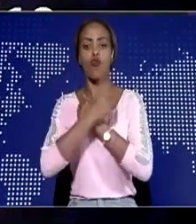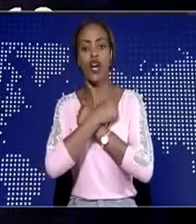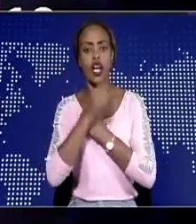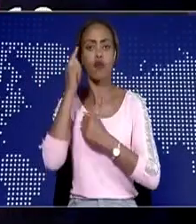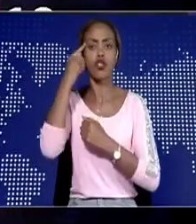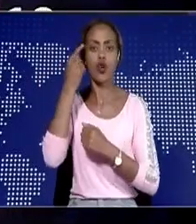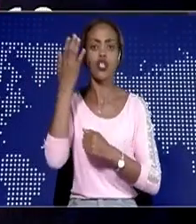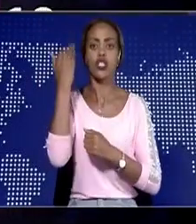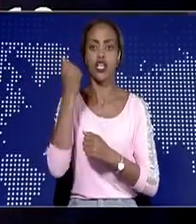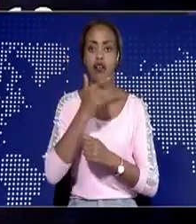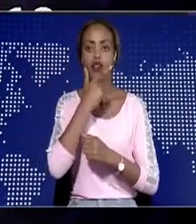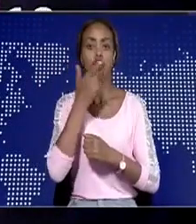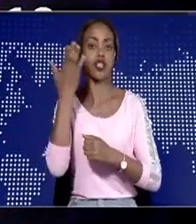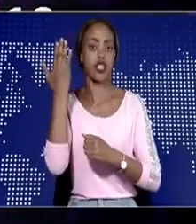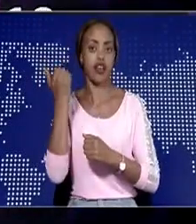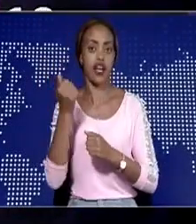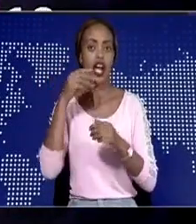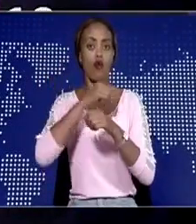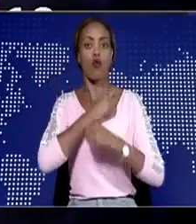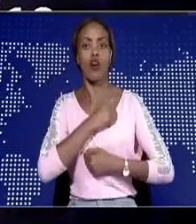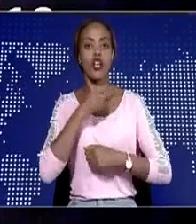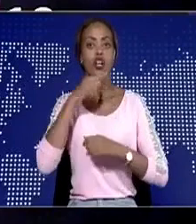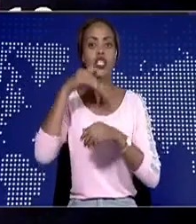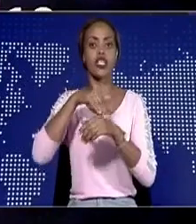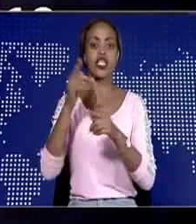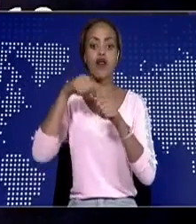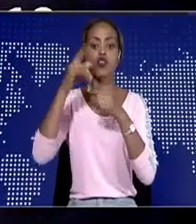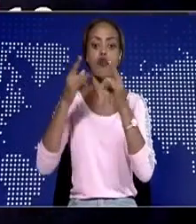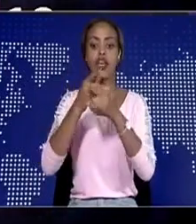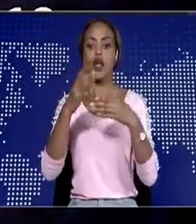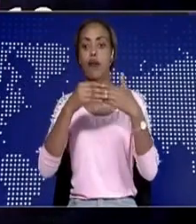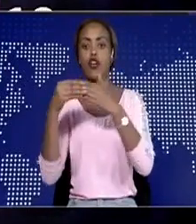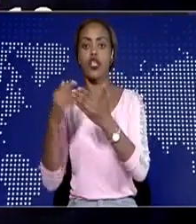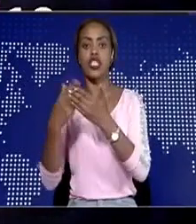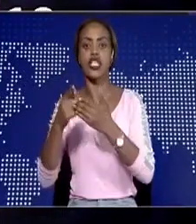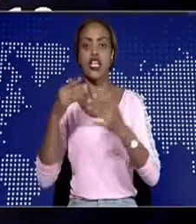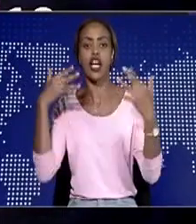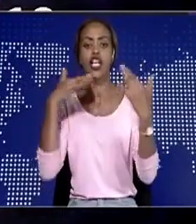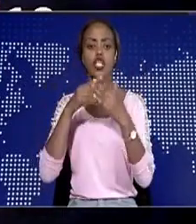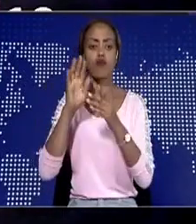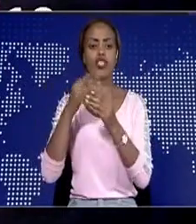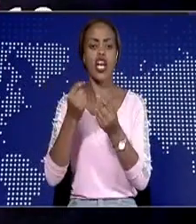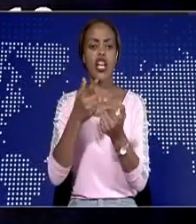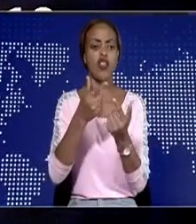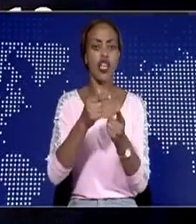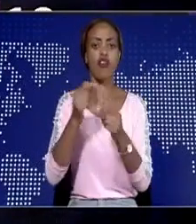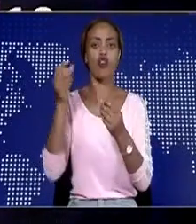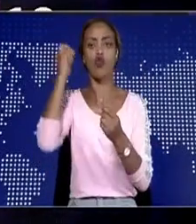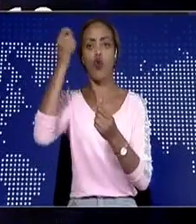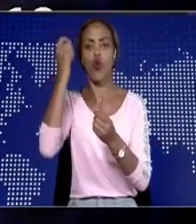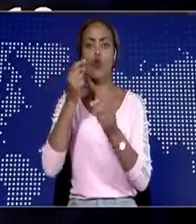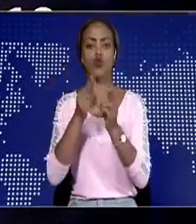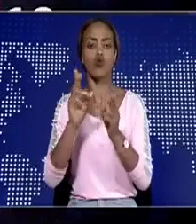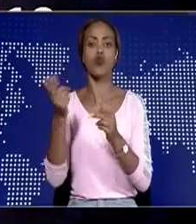መስተውዓልን መራሒ ዝነበረ ተጋዳላይ መለስ ኣብ እዋን ዕጥቃዊ ቃልሲ ኣብ ዘበነ መራሕነቱ እቲ ቃልሲ ብዝተዓፀፈ ቅልጣፈ ንክዕወት ህርኩት